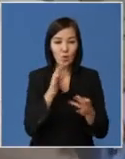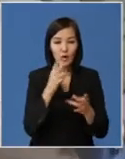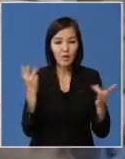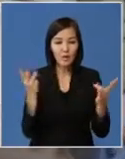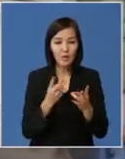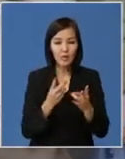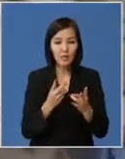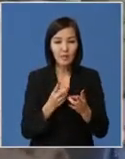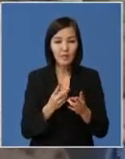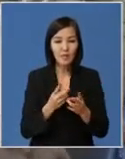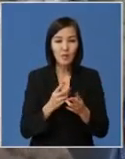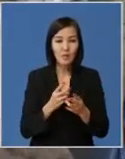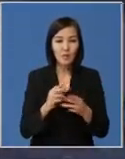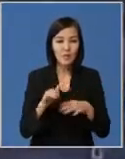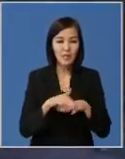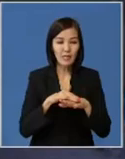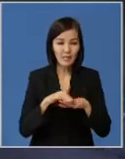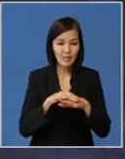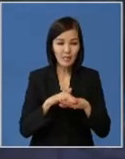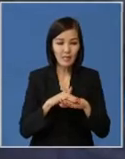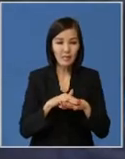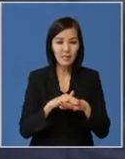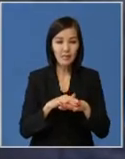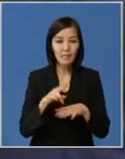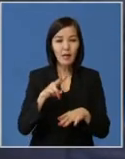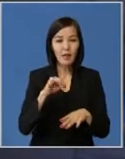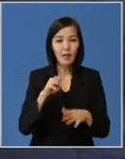соң ысылып тегістеледі, талғамға сай лақталып дайын ыдыс